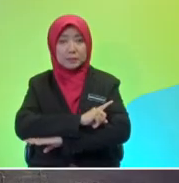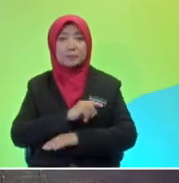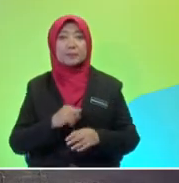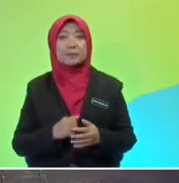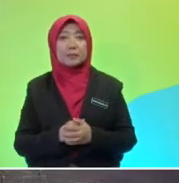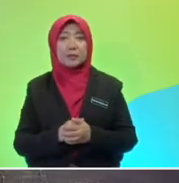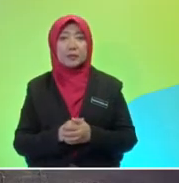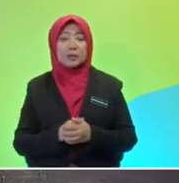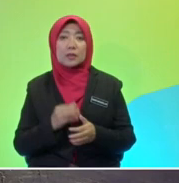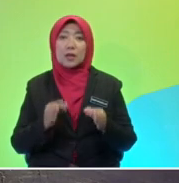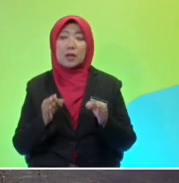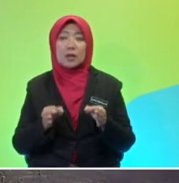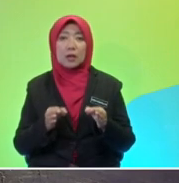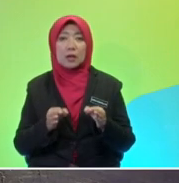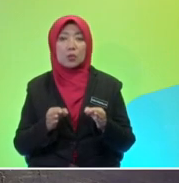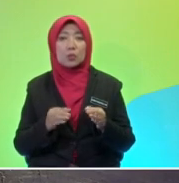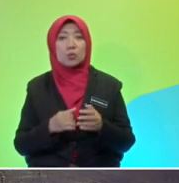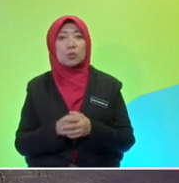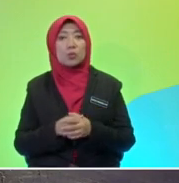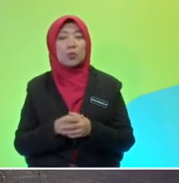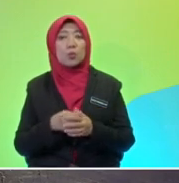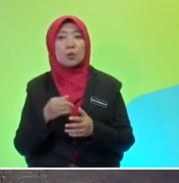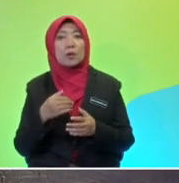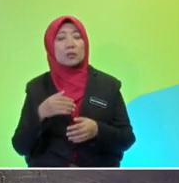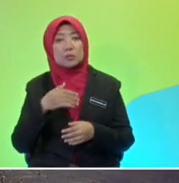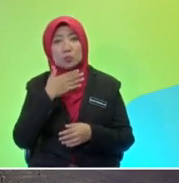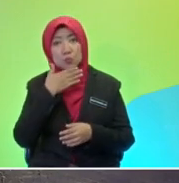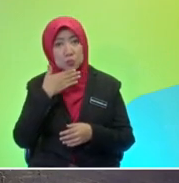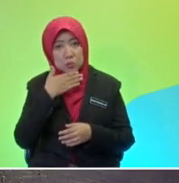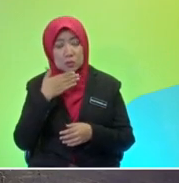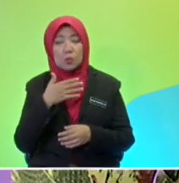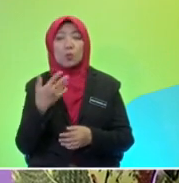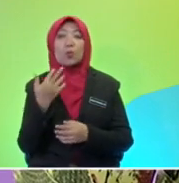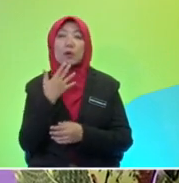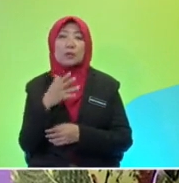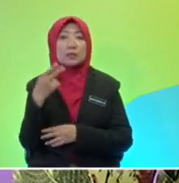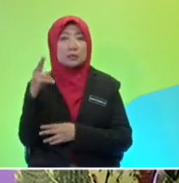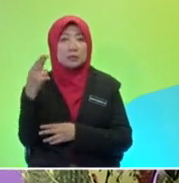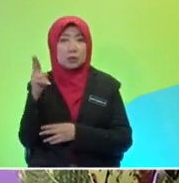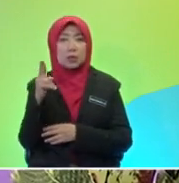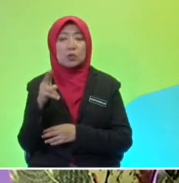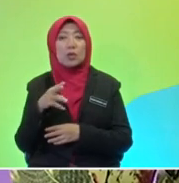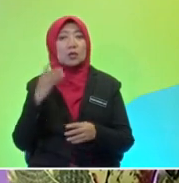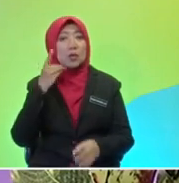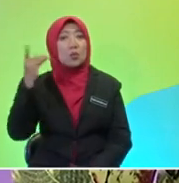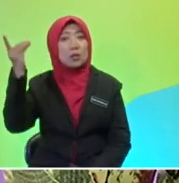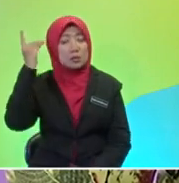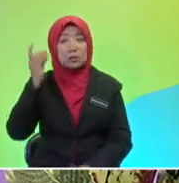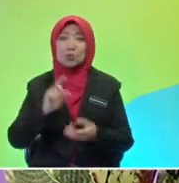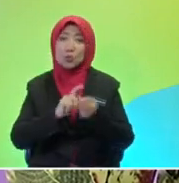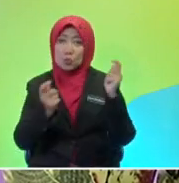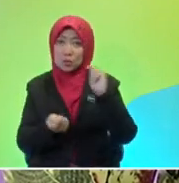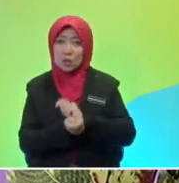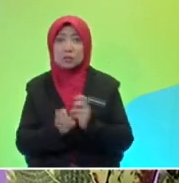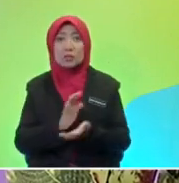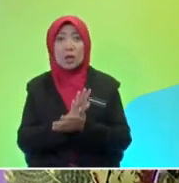belalang kalau di dalam usia muda dia akan berwarna hijau dewasa terlalu dewasa dibuka warnanya menjadi warna coklat yang ini